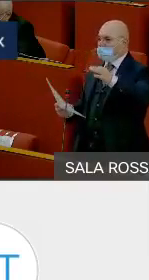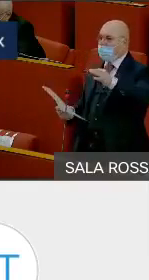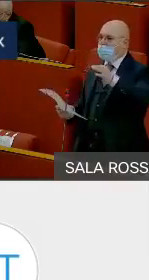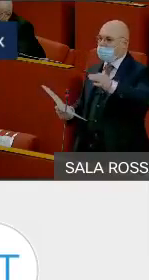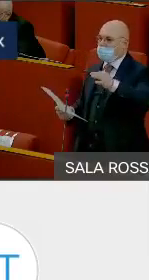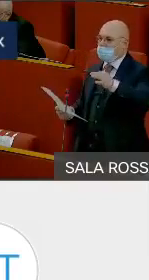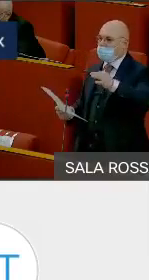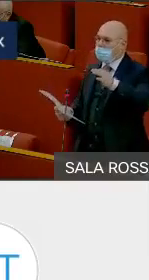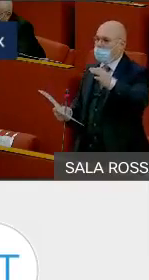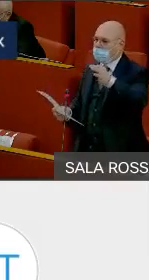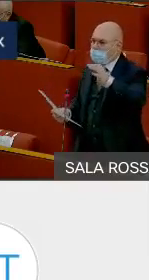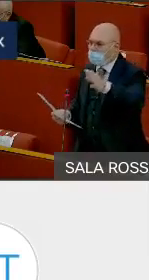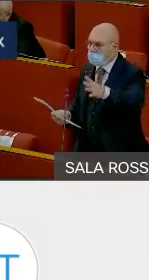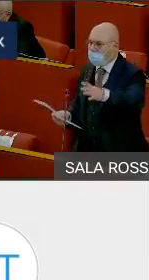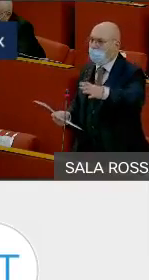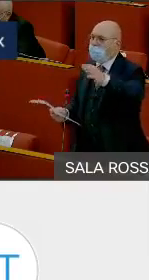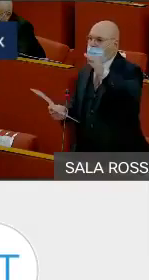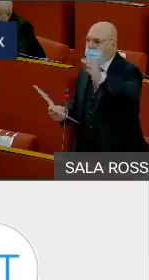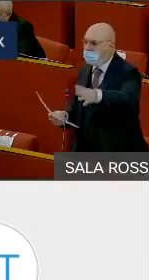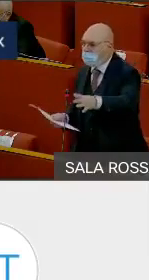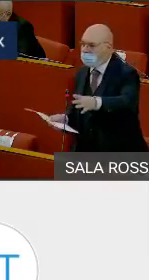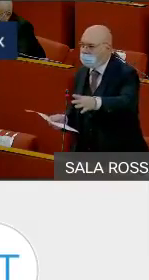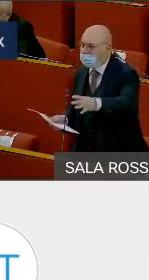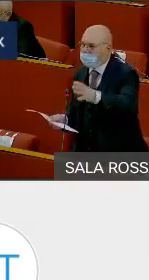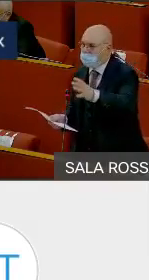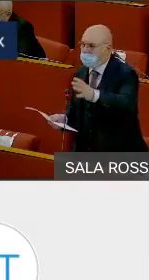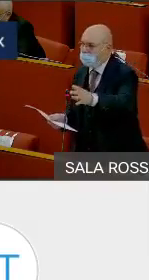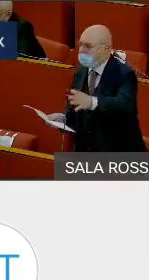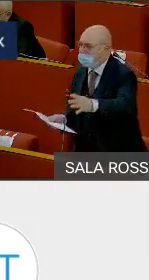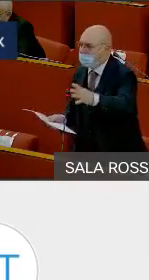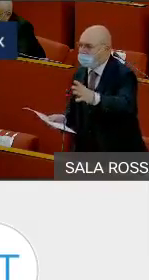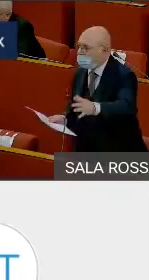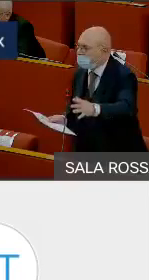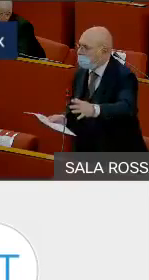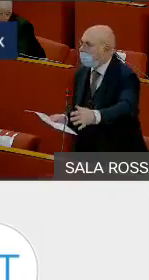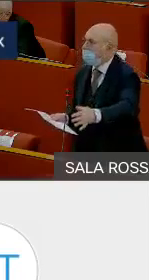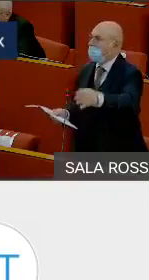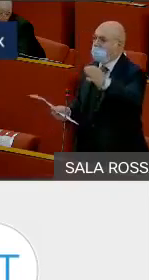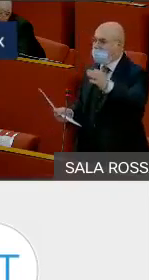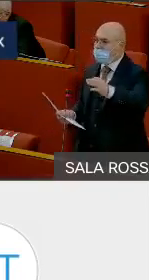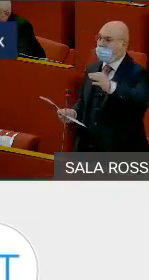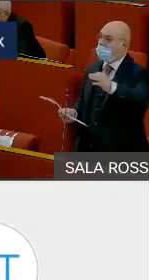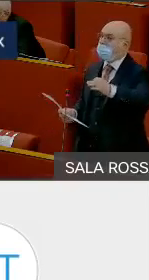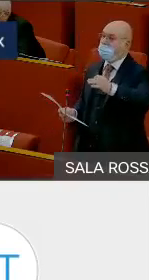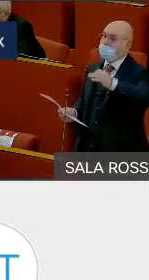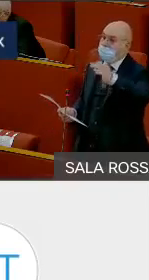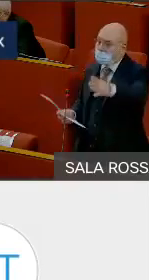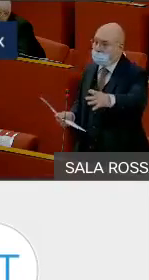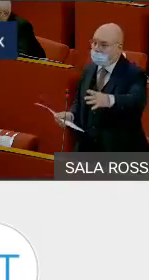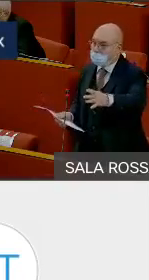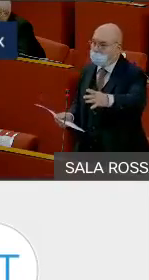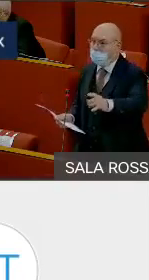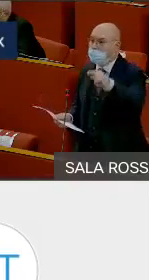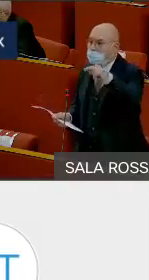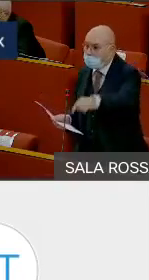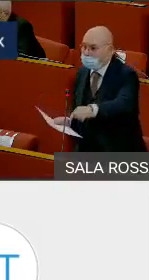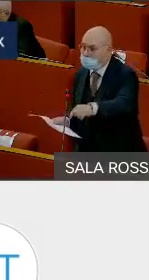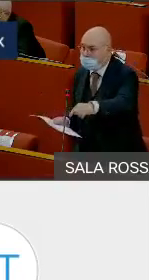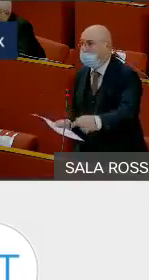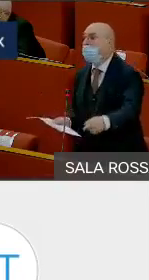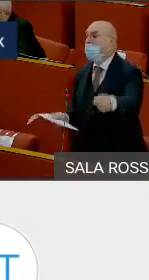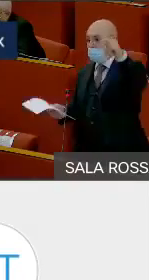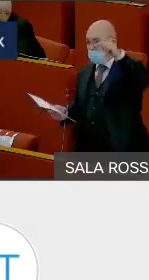essere fatto da parte di quella proprietà nessun incremento della presenza residenziale se lo faceva doveva prima vendere dei pezzi a dei